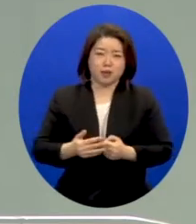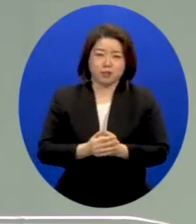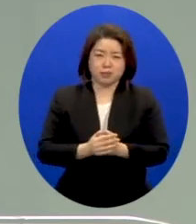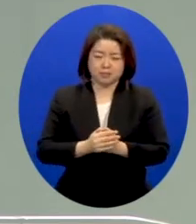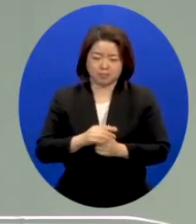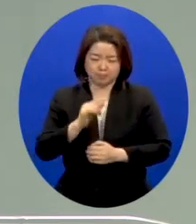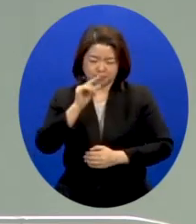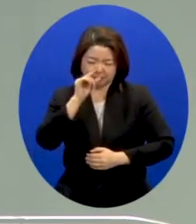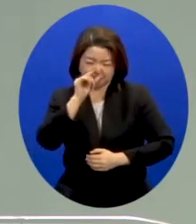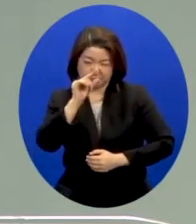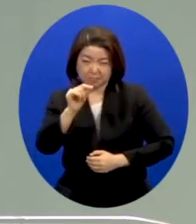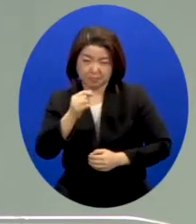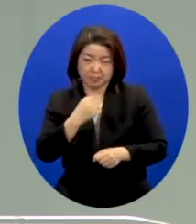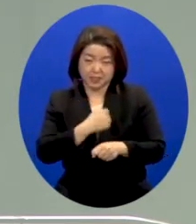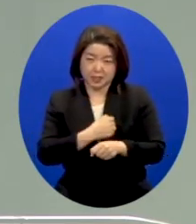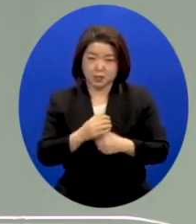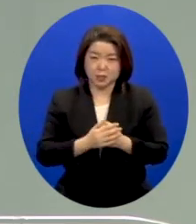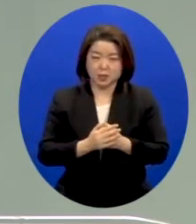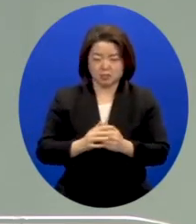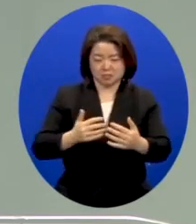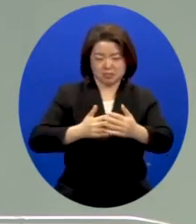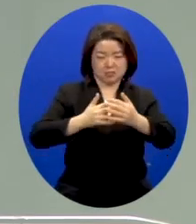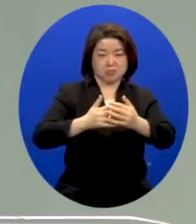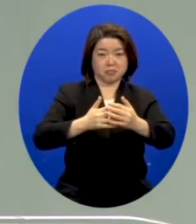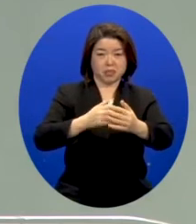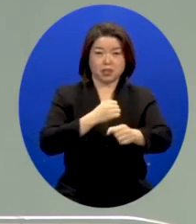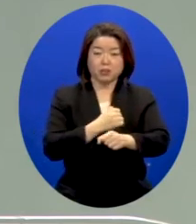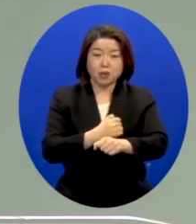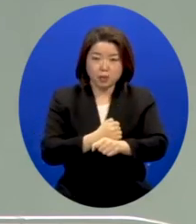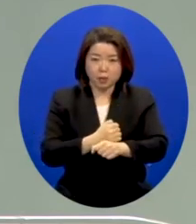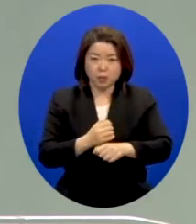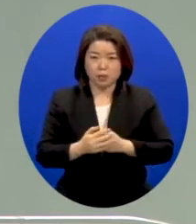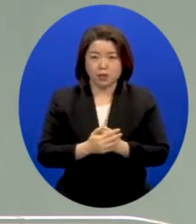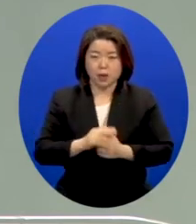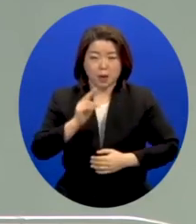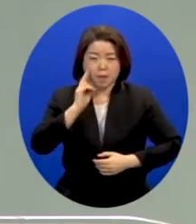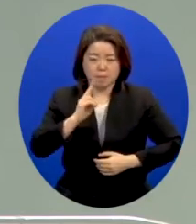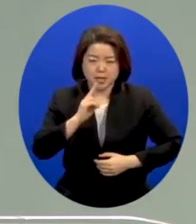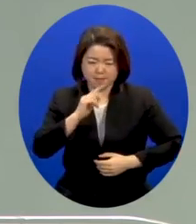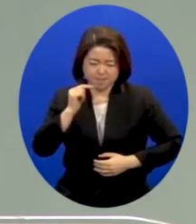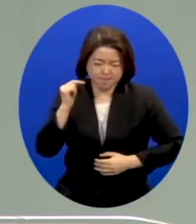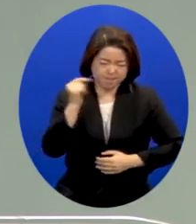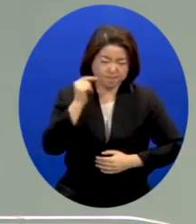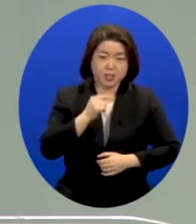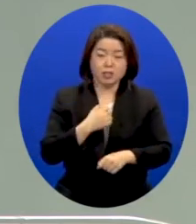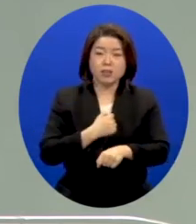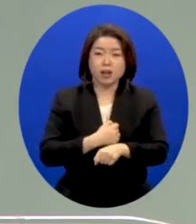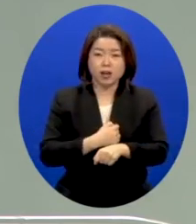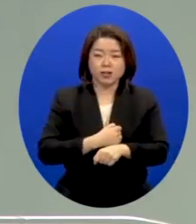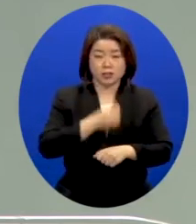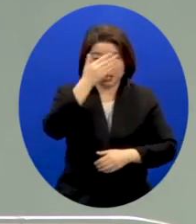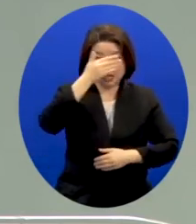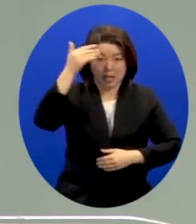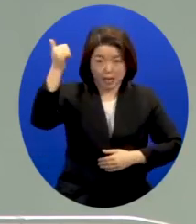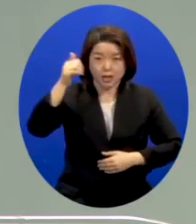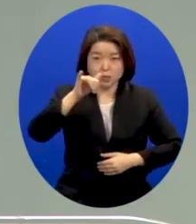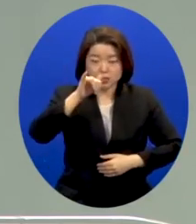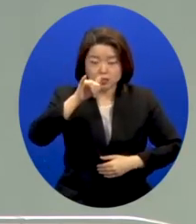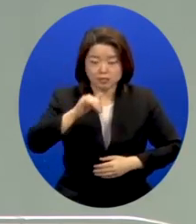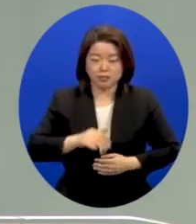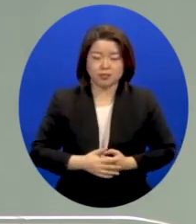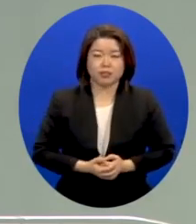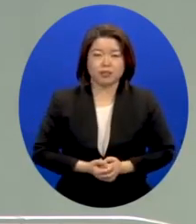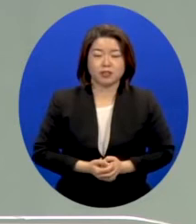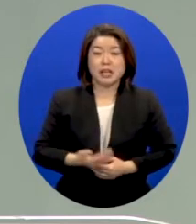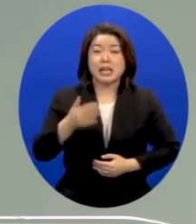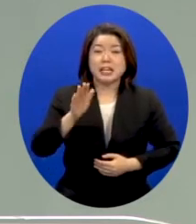까다롭고 아주 근엄하고 아주 도 엄격한 할아버지가 있다고 합시다